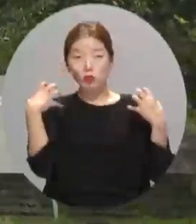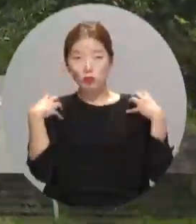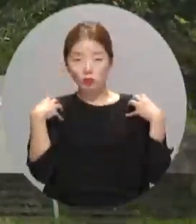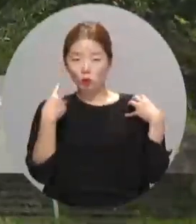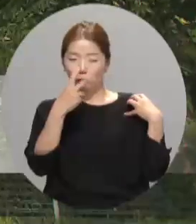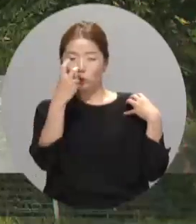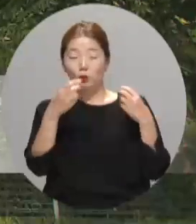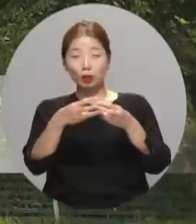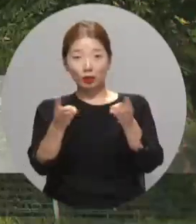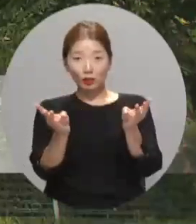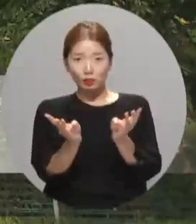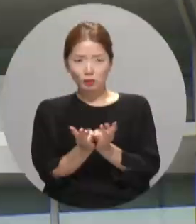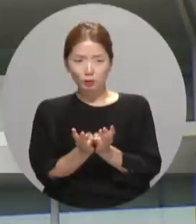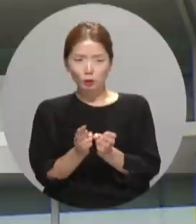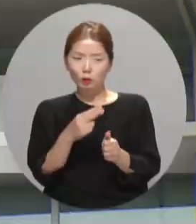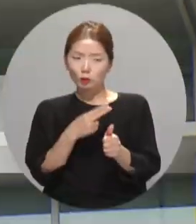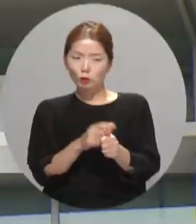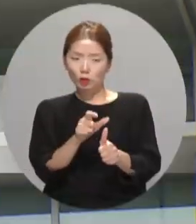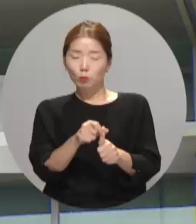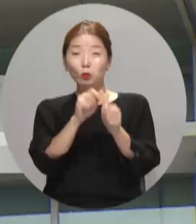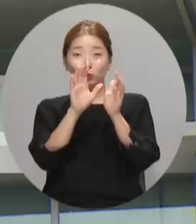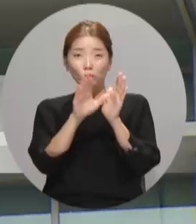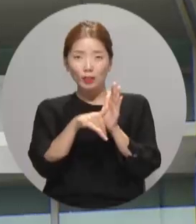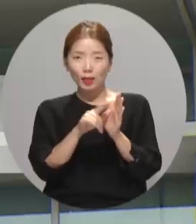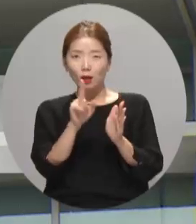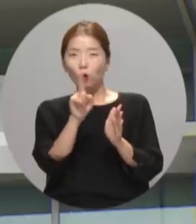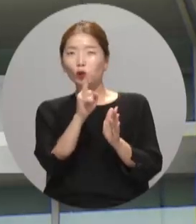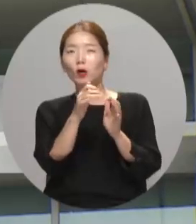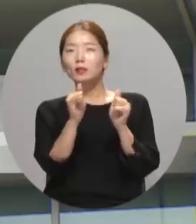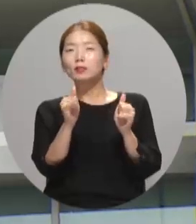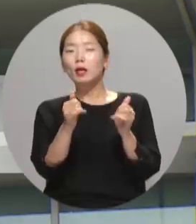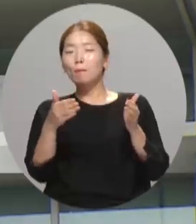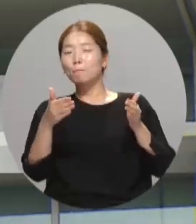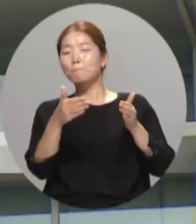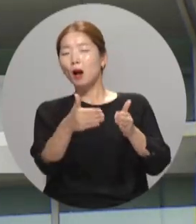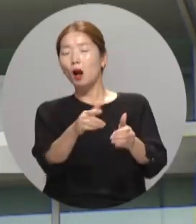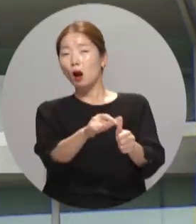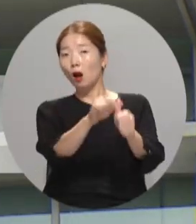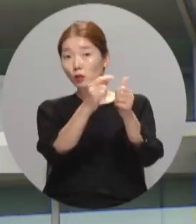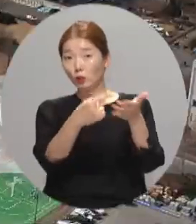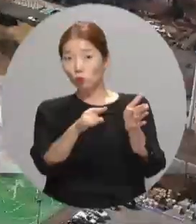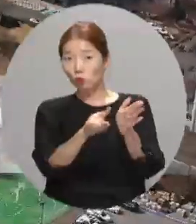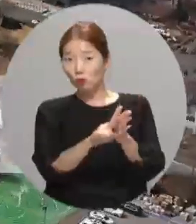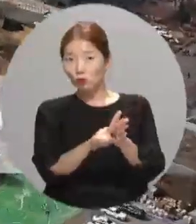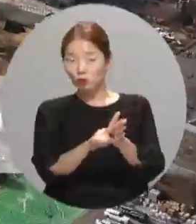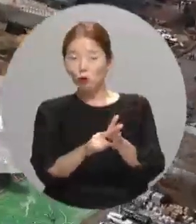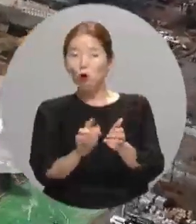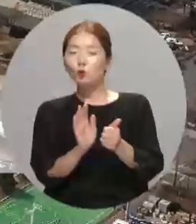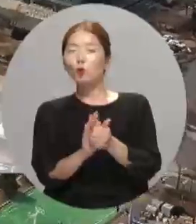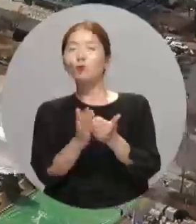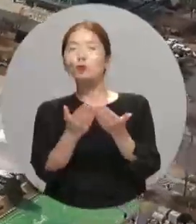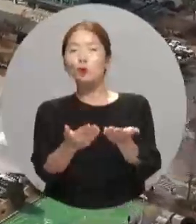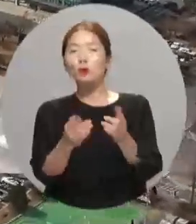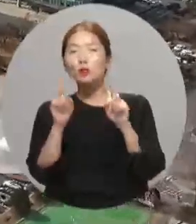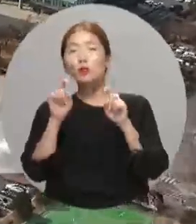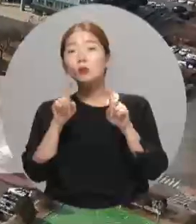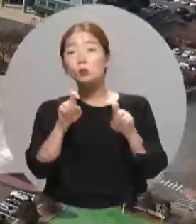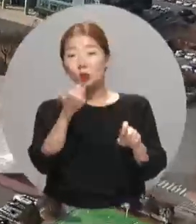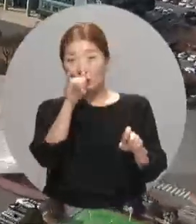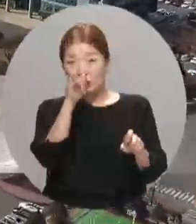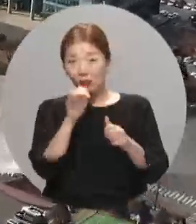범죄 수사대는 교수 채용 과정에서 특정 지원자를 임용시기 위해 도움을 제공했다는 의욕이